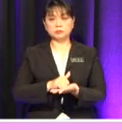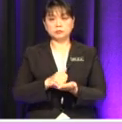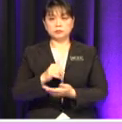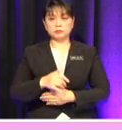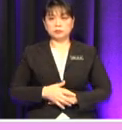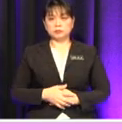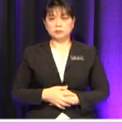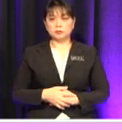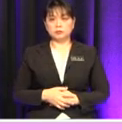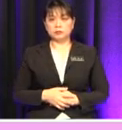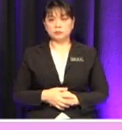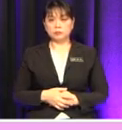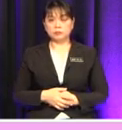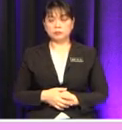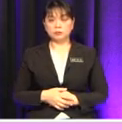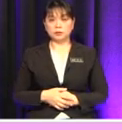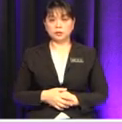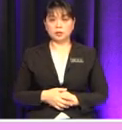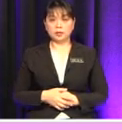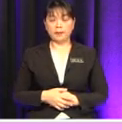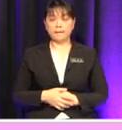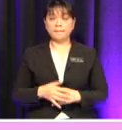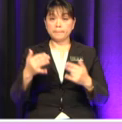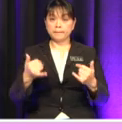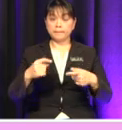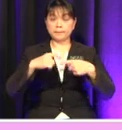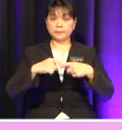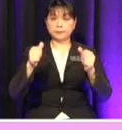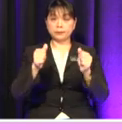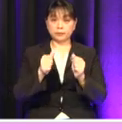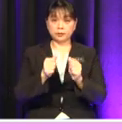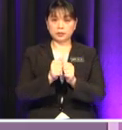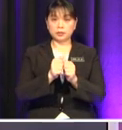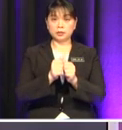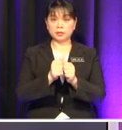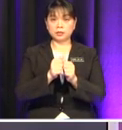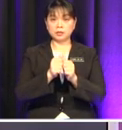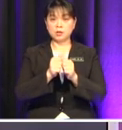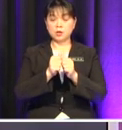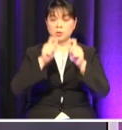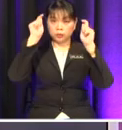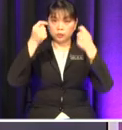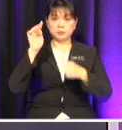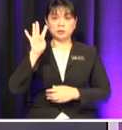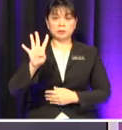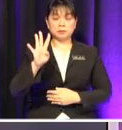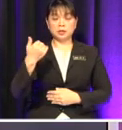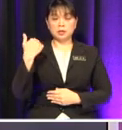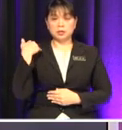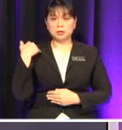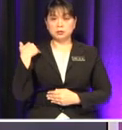tuh Topik dalam bidang empat Oke ada dua kaidah latihan yaitu kaidah latihan